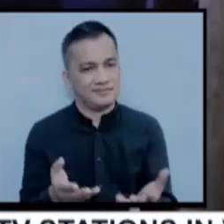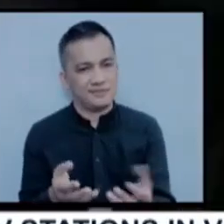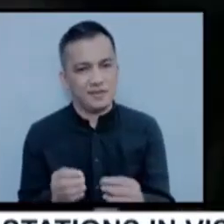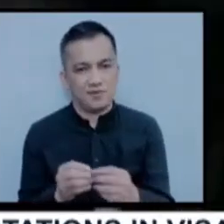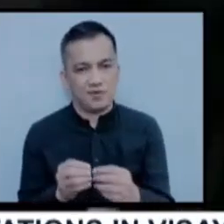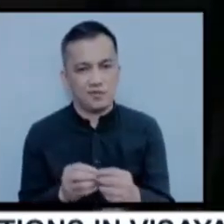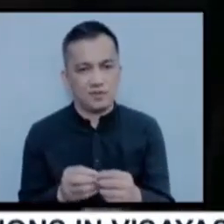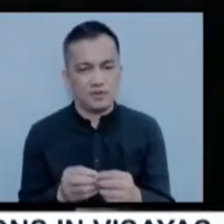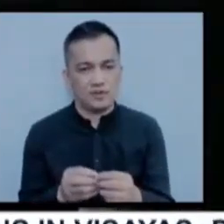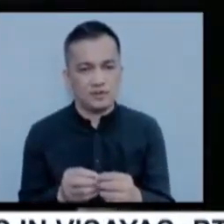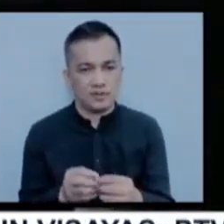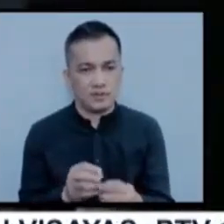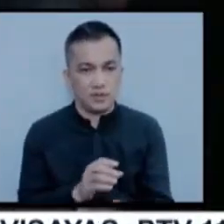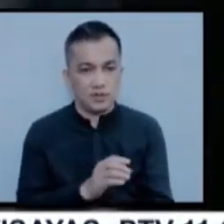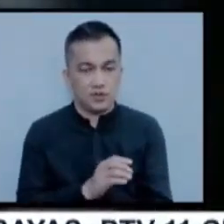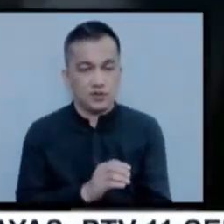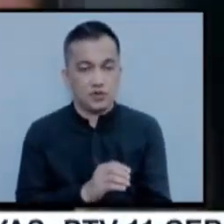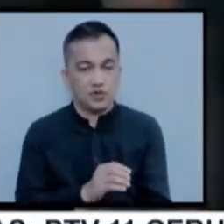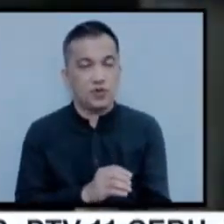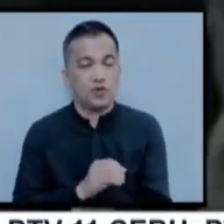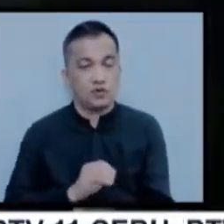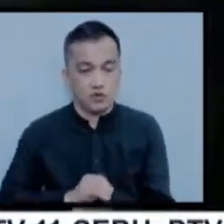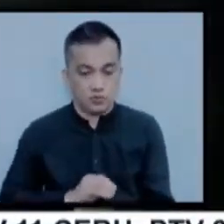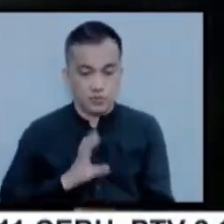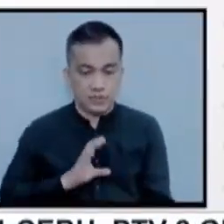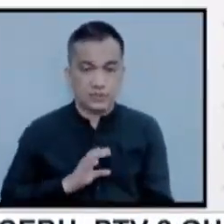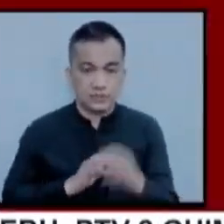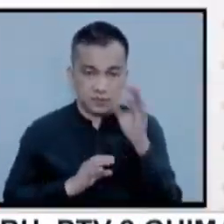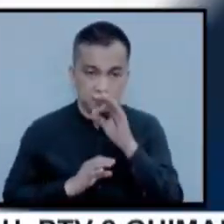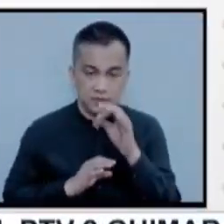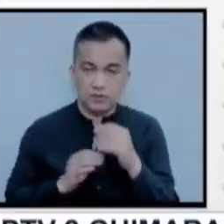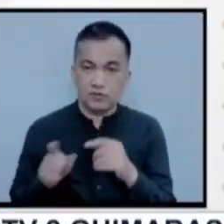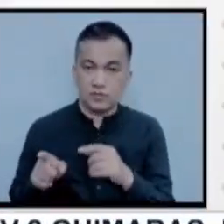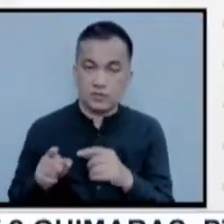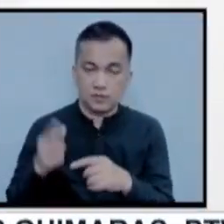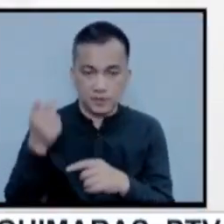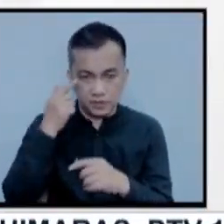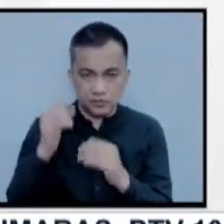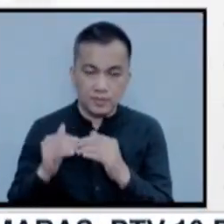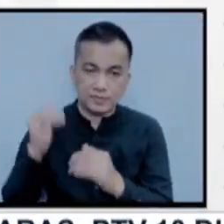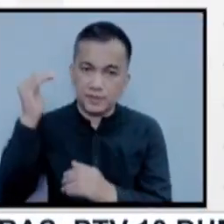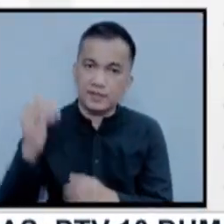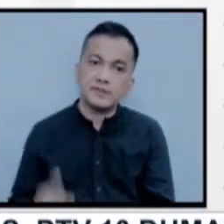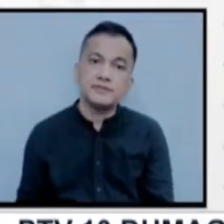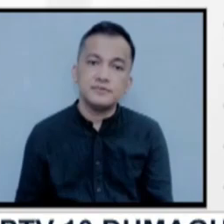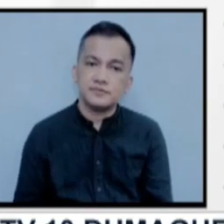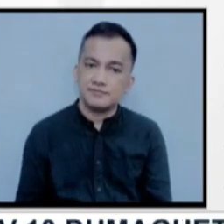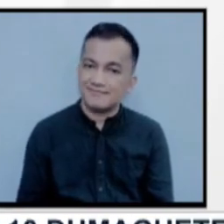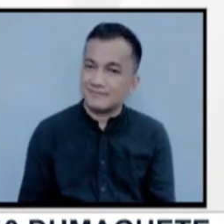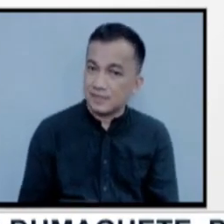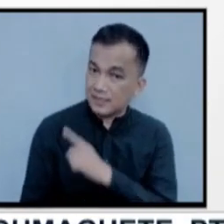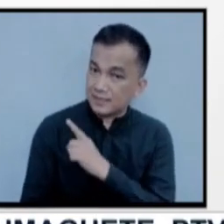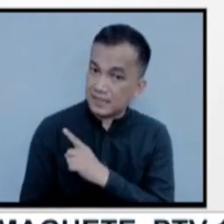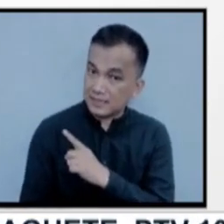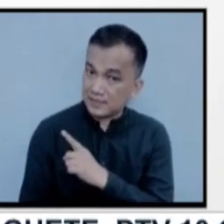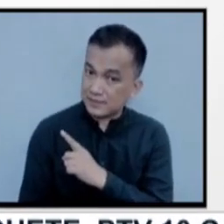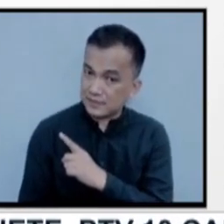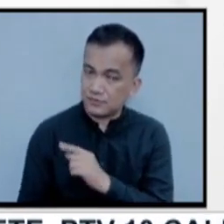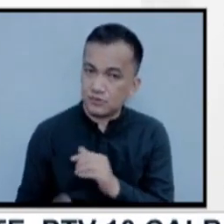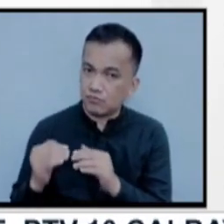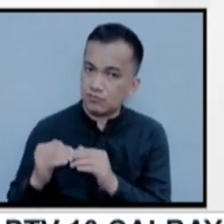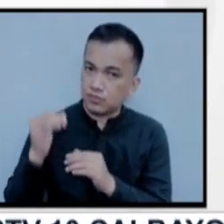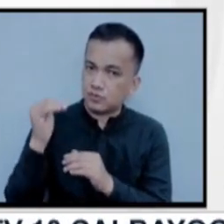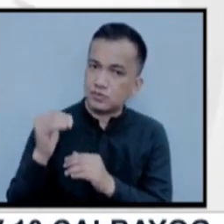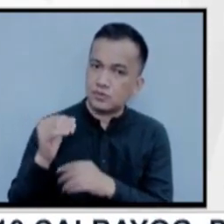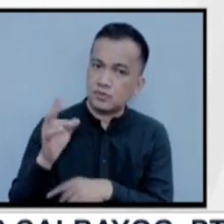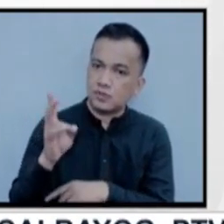kump ng mga Pilipino sa pamahalaan lalo na sa pangulo batay sa pinakahuling tugon ng massa survey ng Octa research umakyat sa